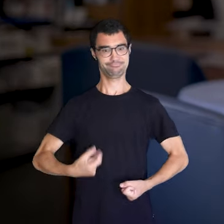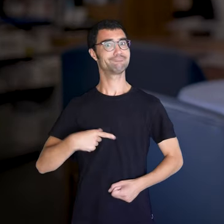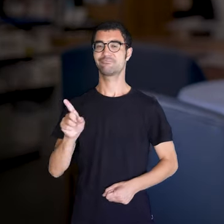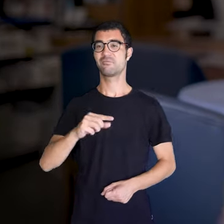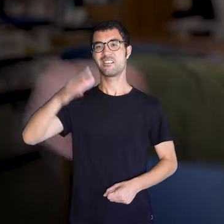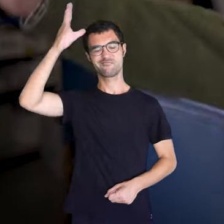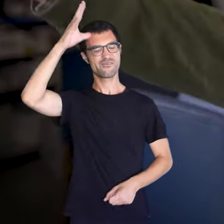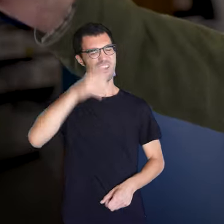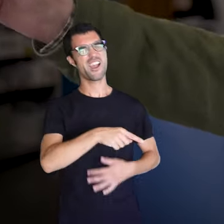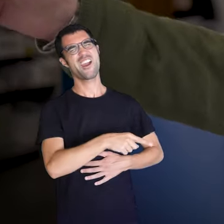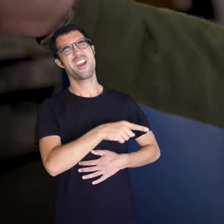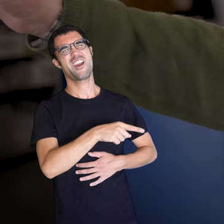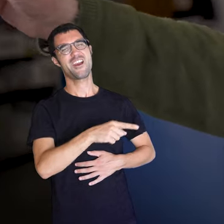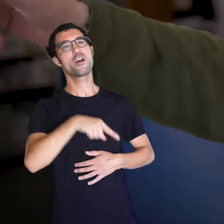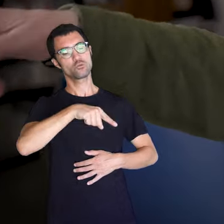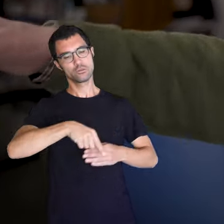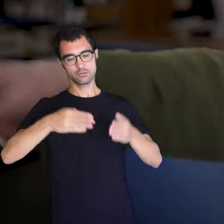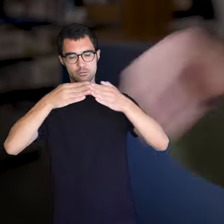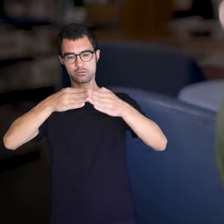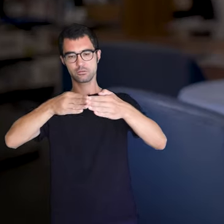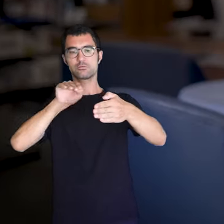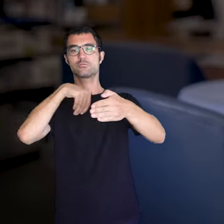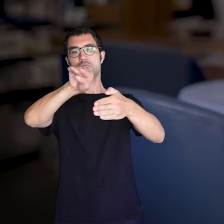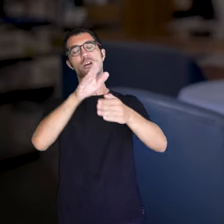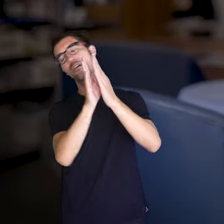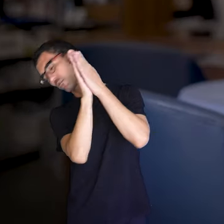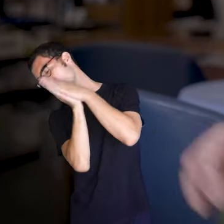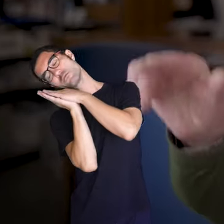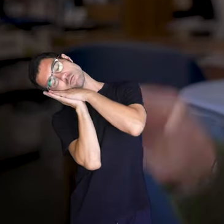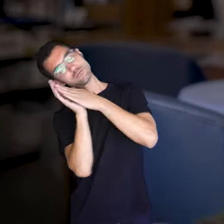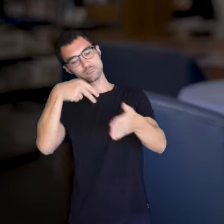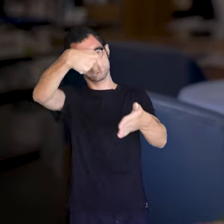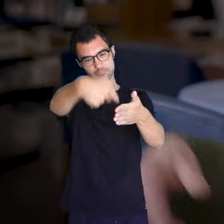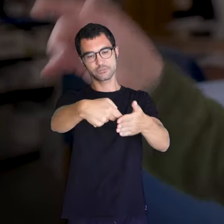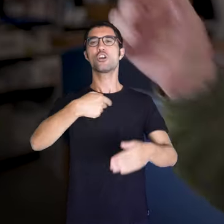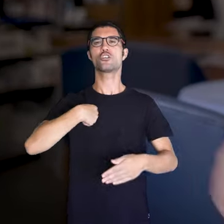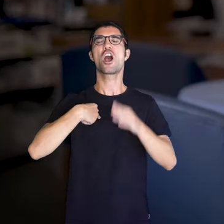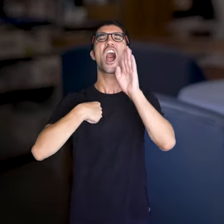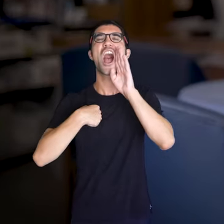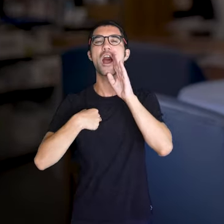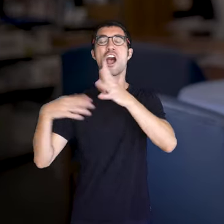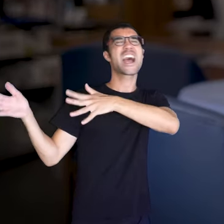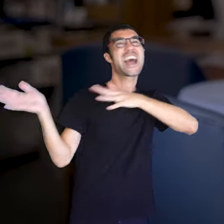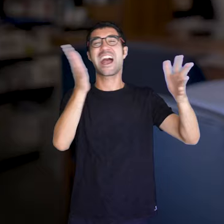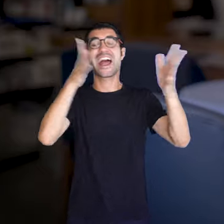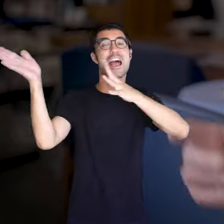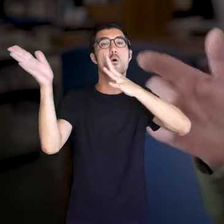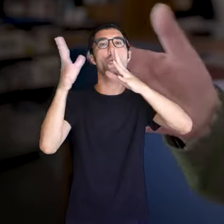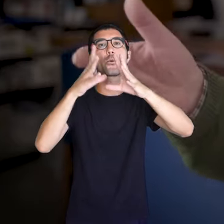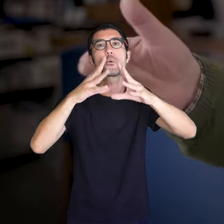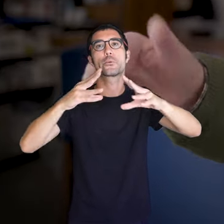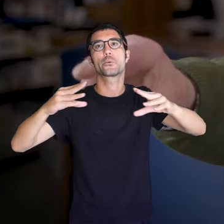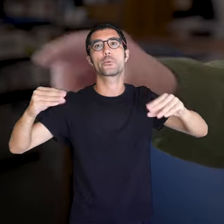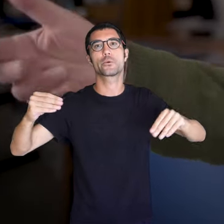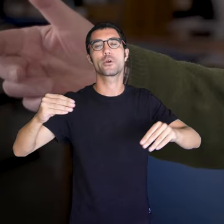va fotre res, diu, no, ves d'impro, dorm, diu, ja te cridaré. I quan va calmar el vent, me va cridar. I sé